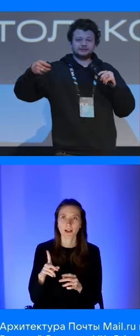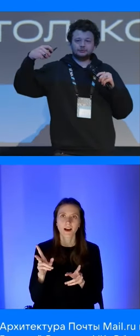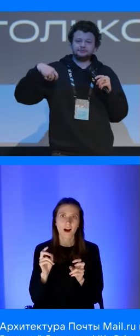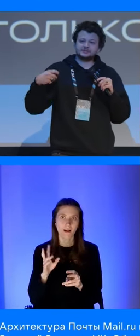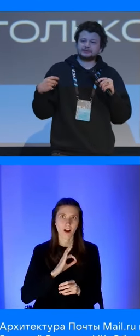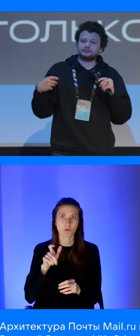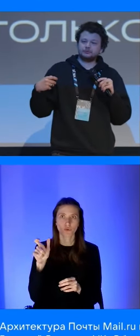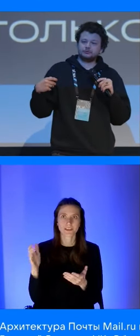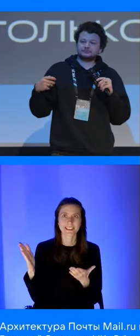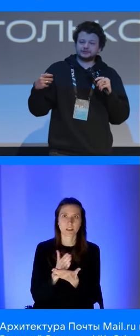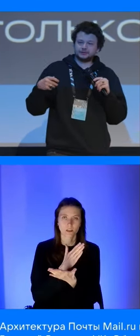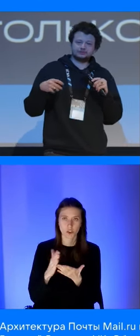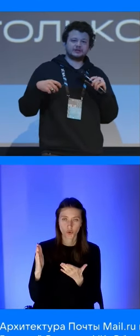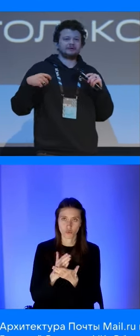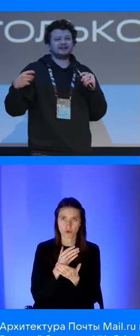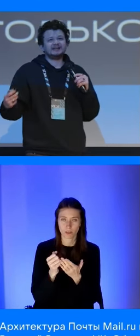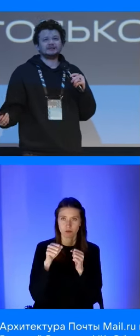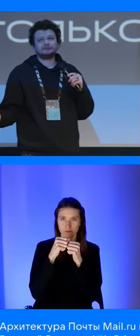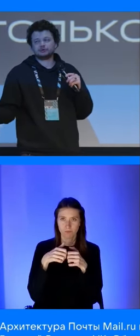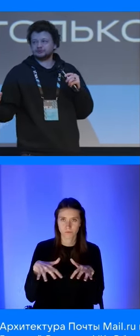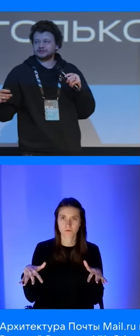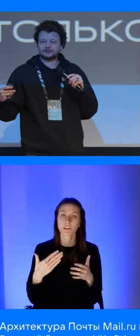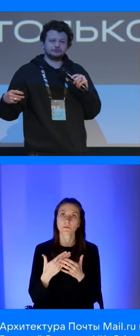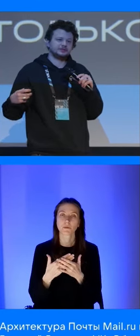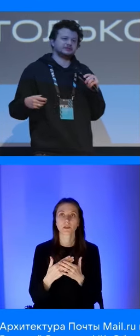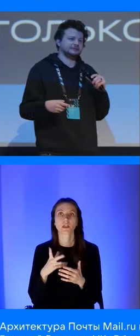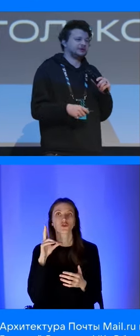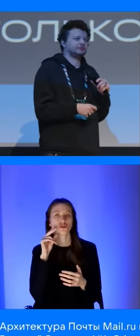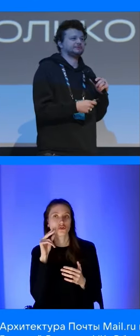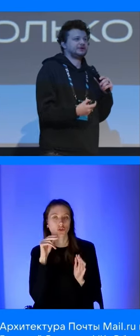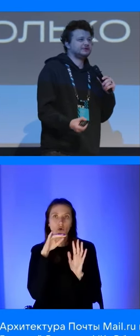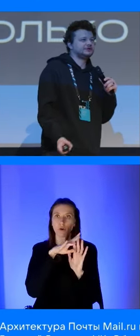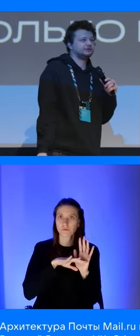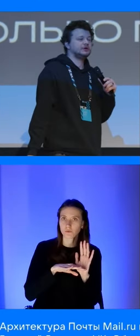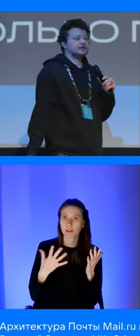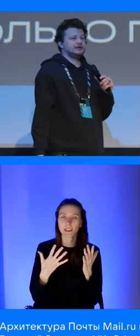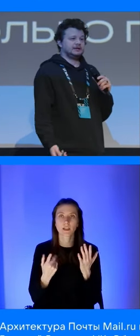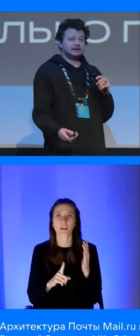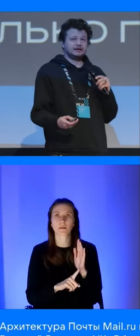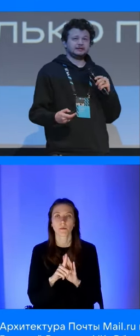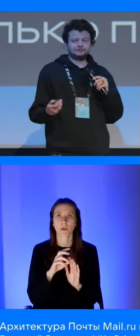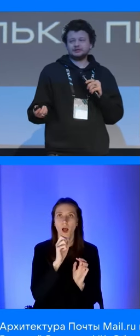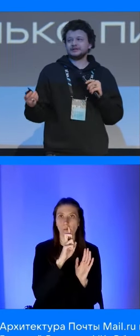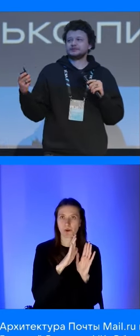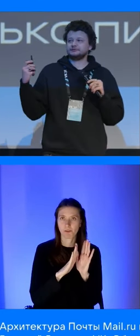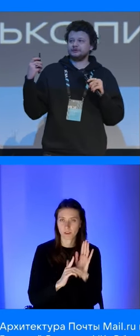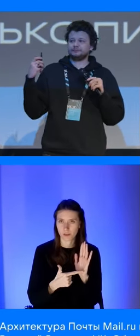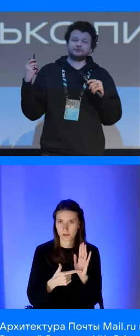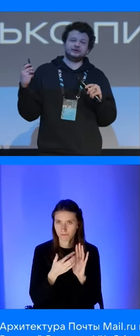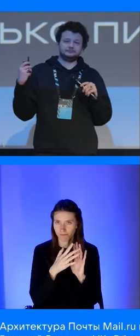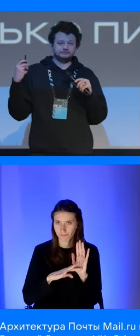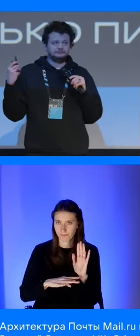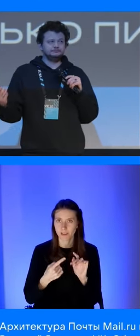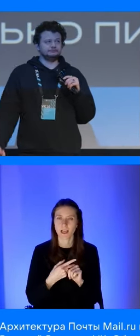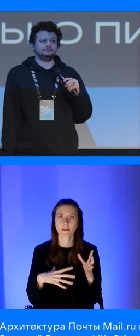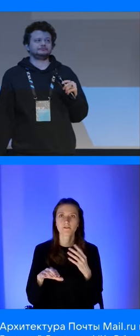пользователь сортирует письма. Он сортирует их по дате, либо же он сортирует их, например, по отправителю. Это все хранится в